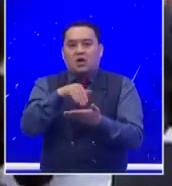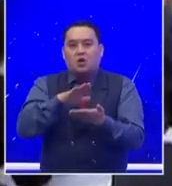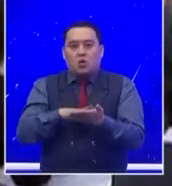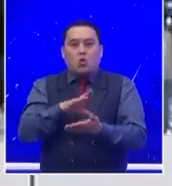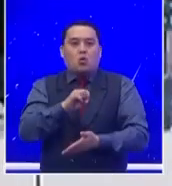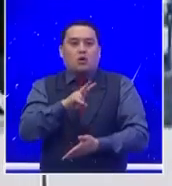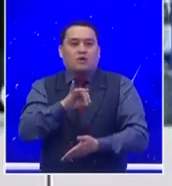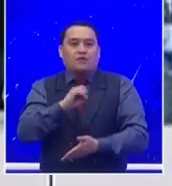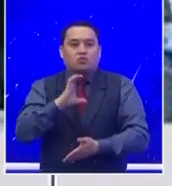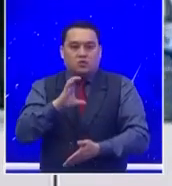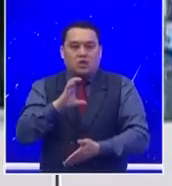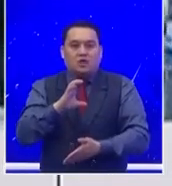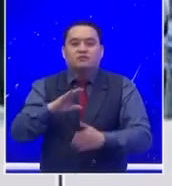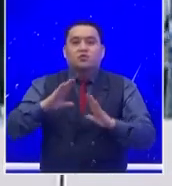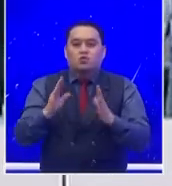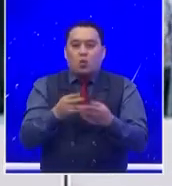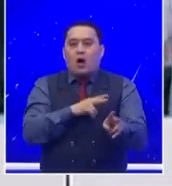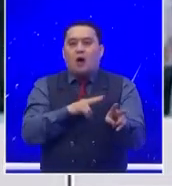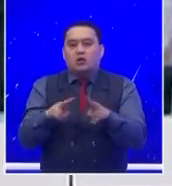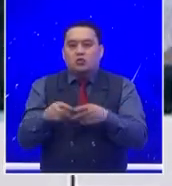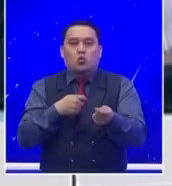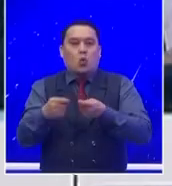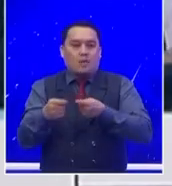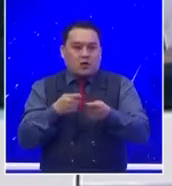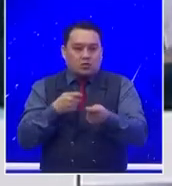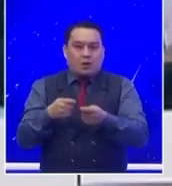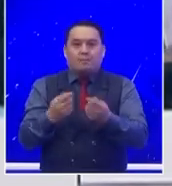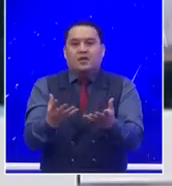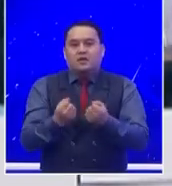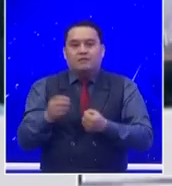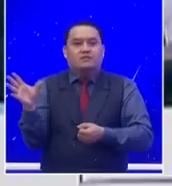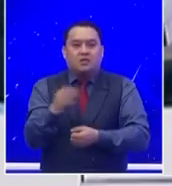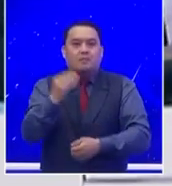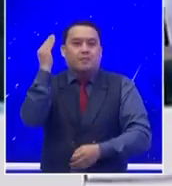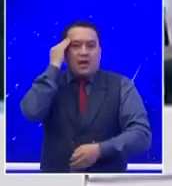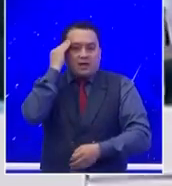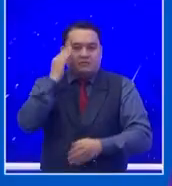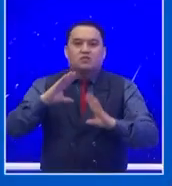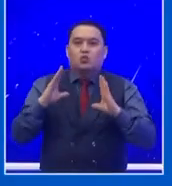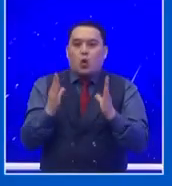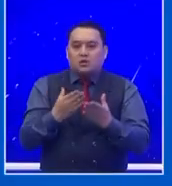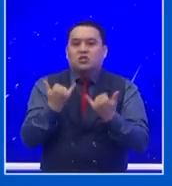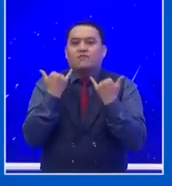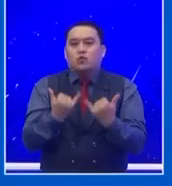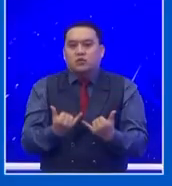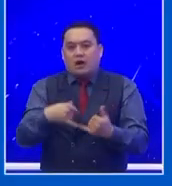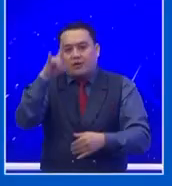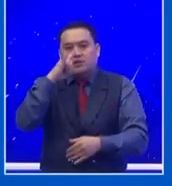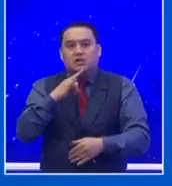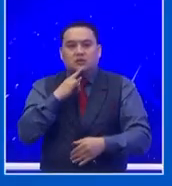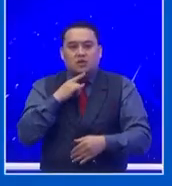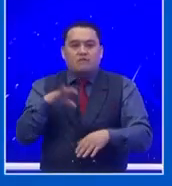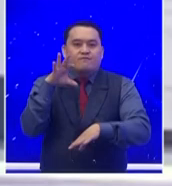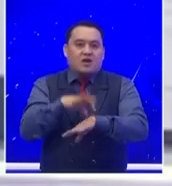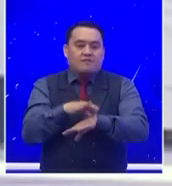коронавирус ситуация находится на контроле в правительстве принимаются все необходимые меры по ситуации на сегодняшний день по